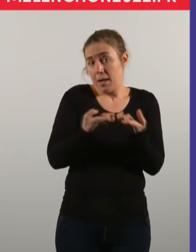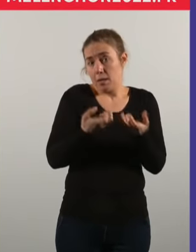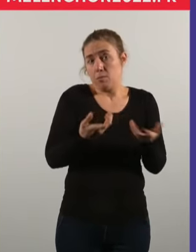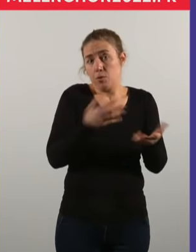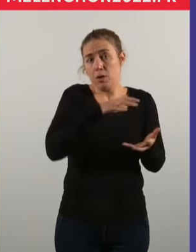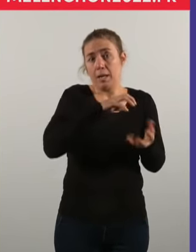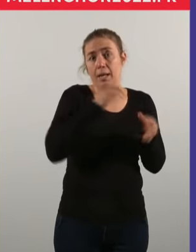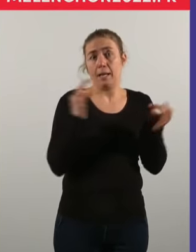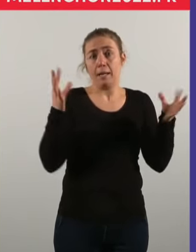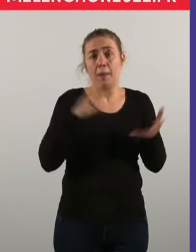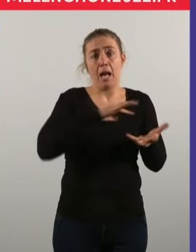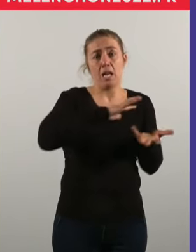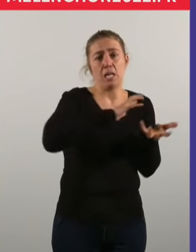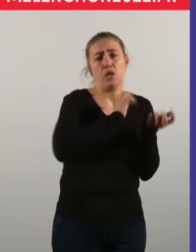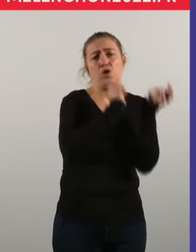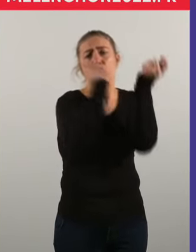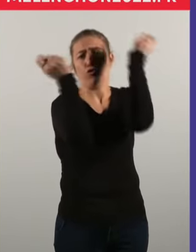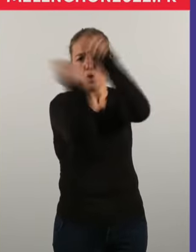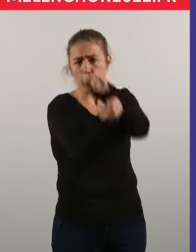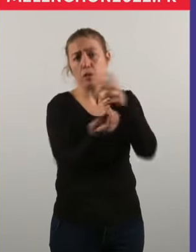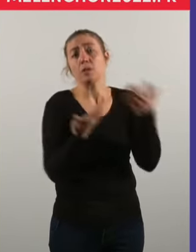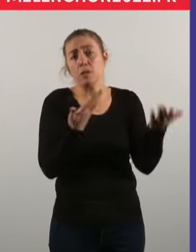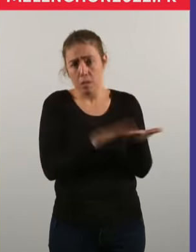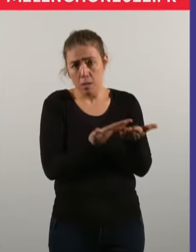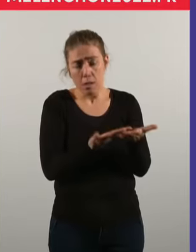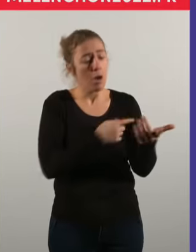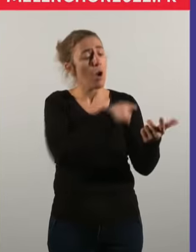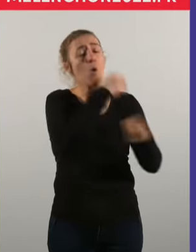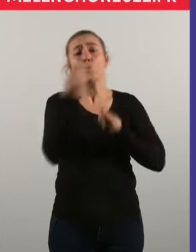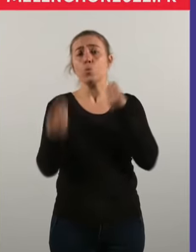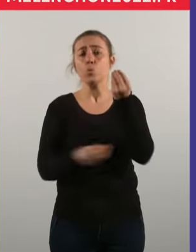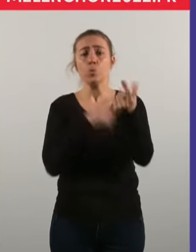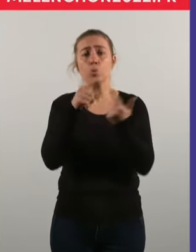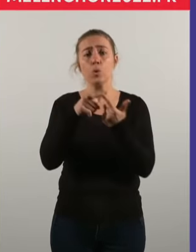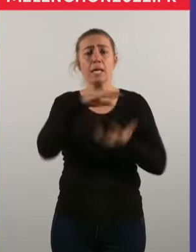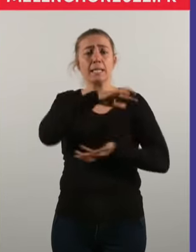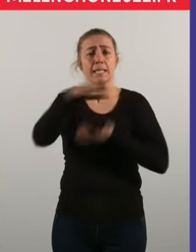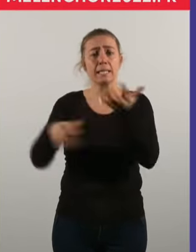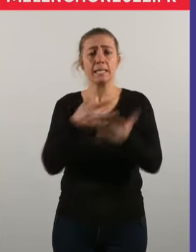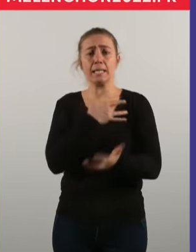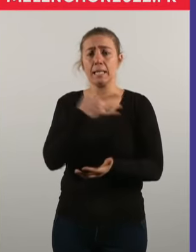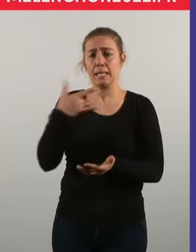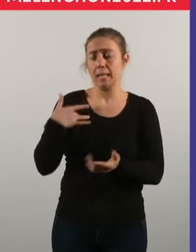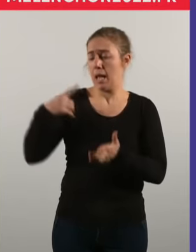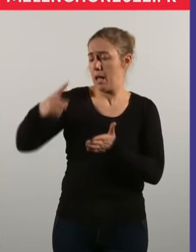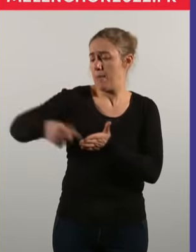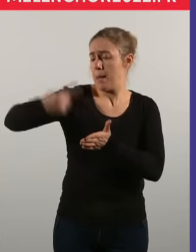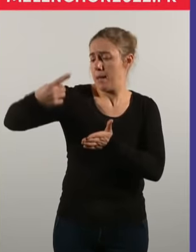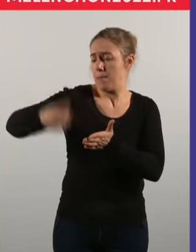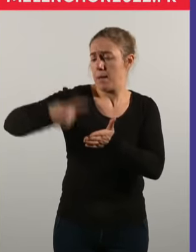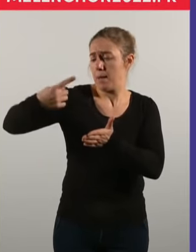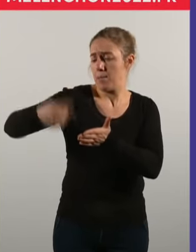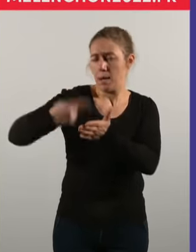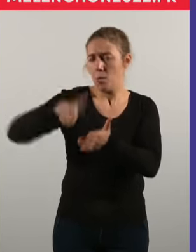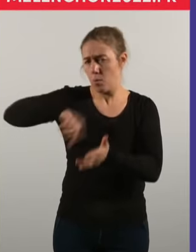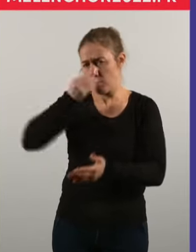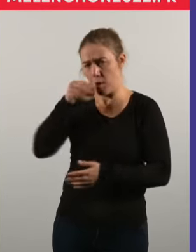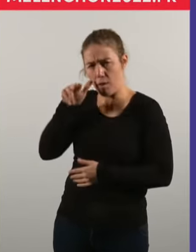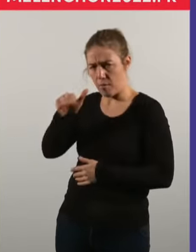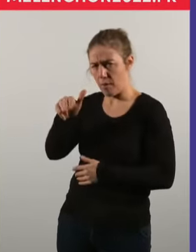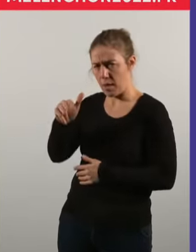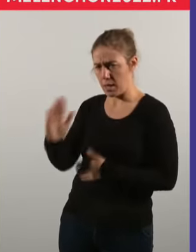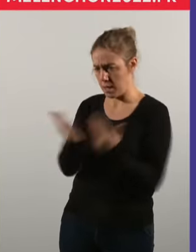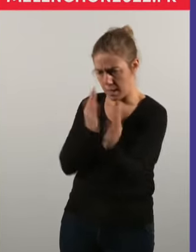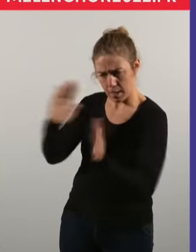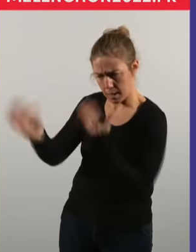climatique, comme ceux qu'elle va recevoir de la situation de crise sanitaire permanente vers laquelle nous nous avançons du fait